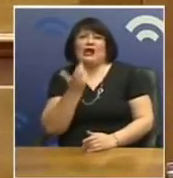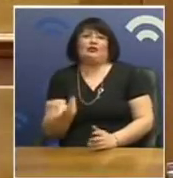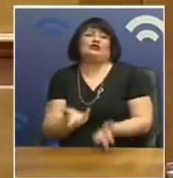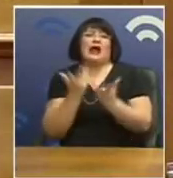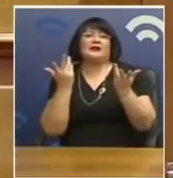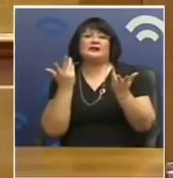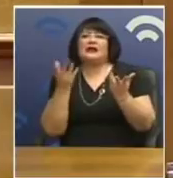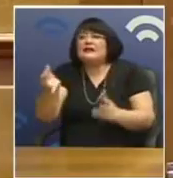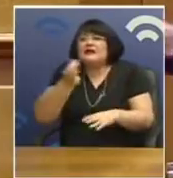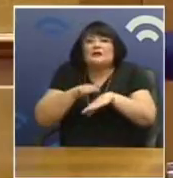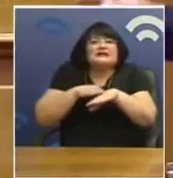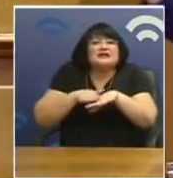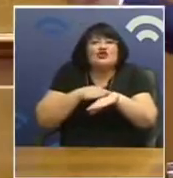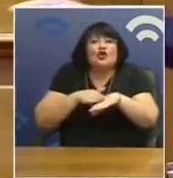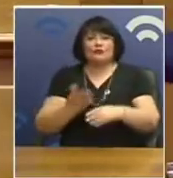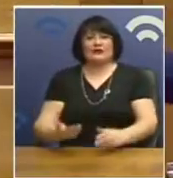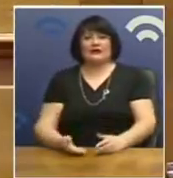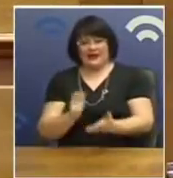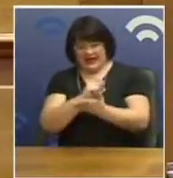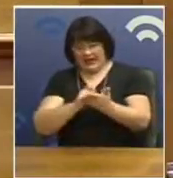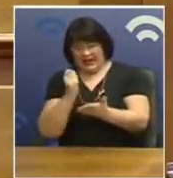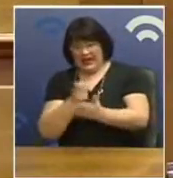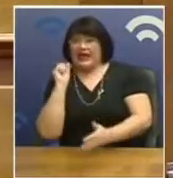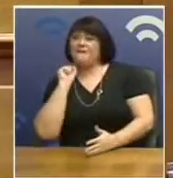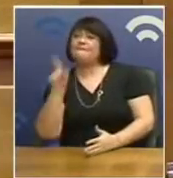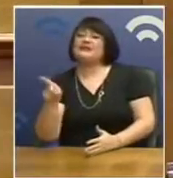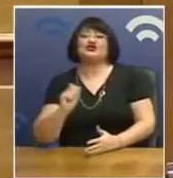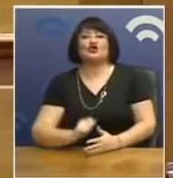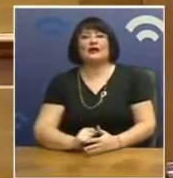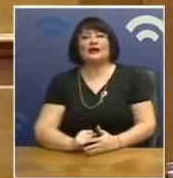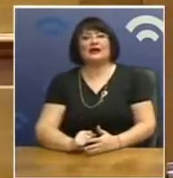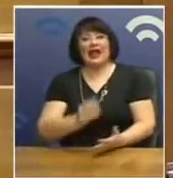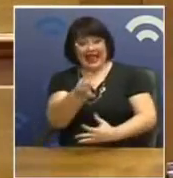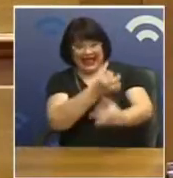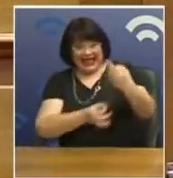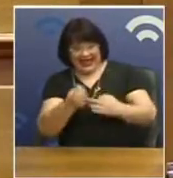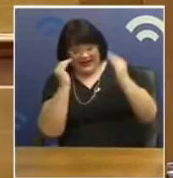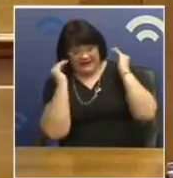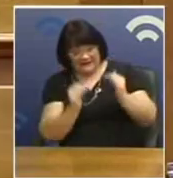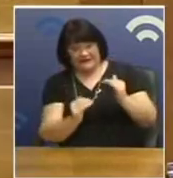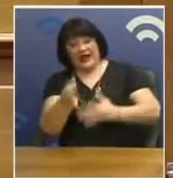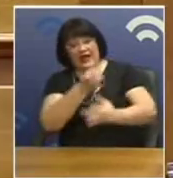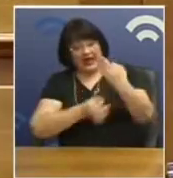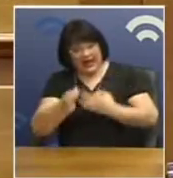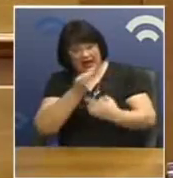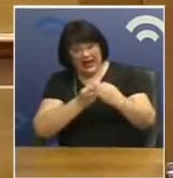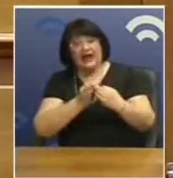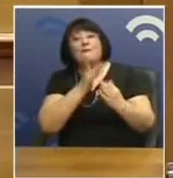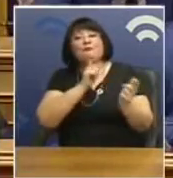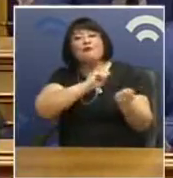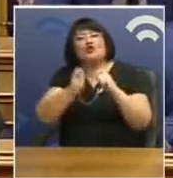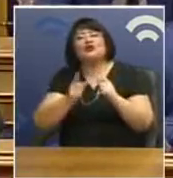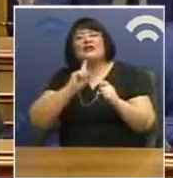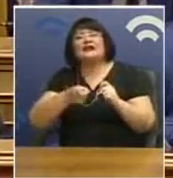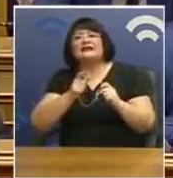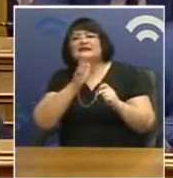επανόρθωσε. Κάνατε επιστολή με τα ίδια επιχειρήματα που μας είπατε εδώ στη Βουλή, περί δήθεν μεταβατικότητας της διατάξεως